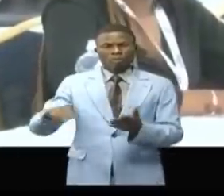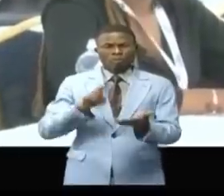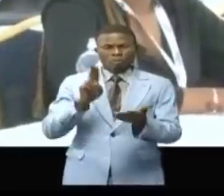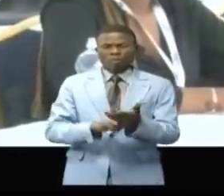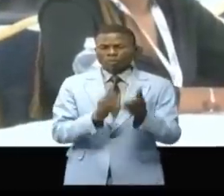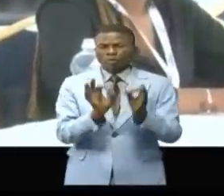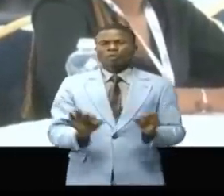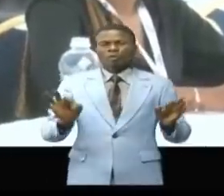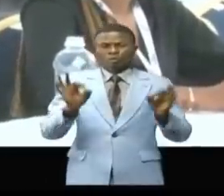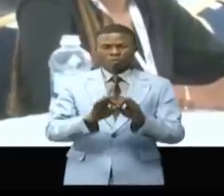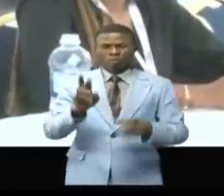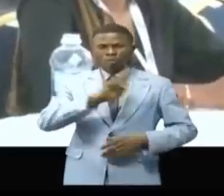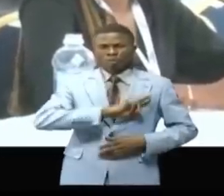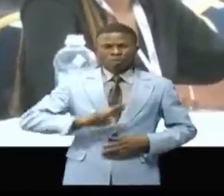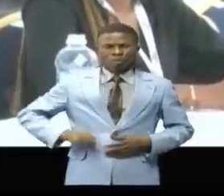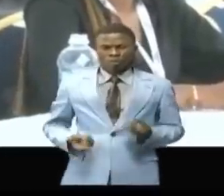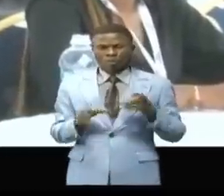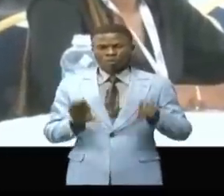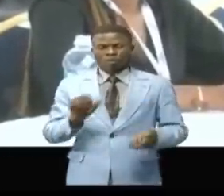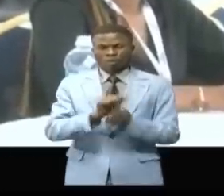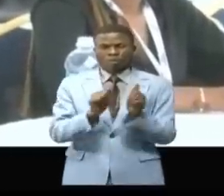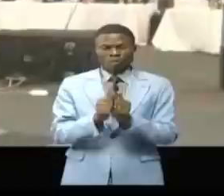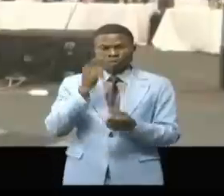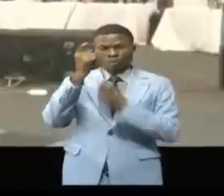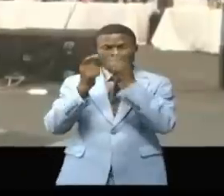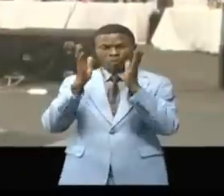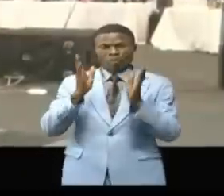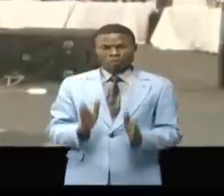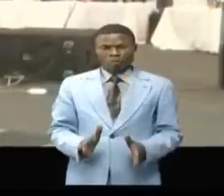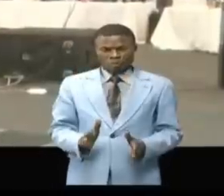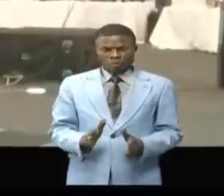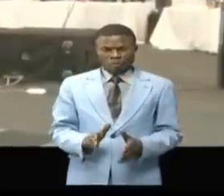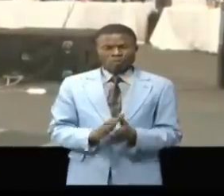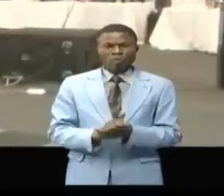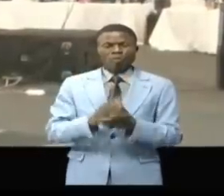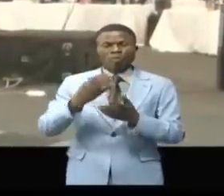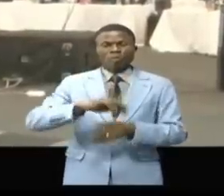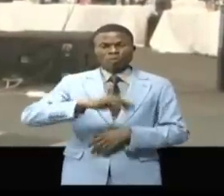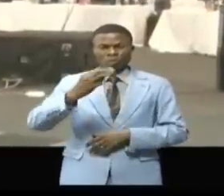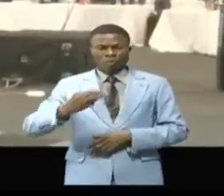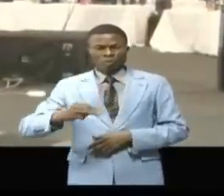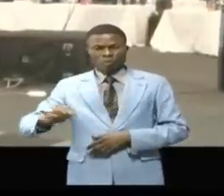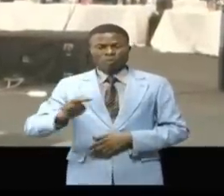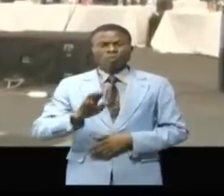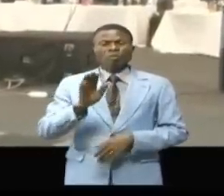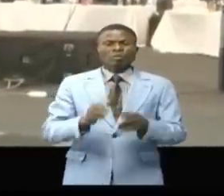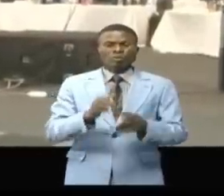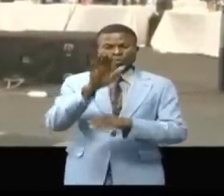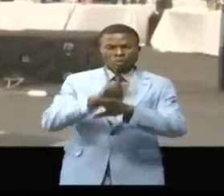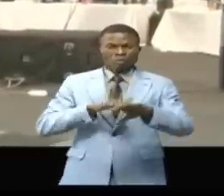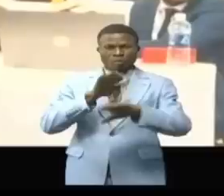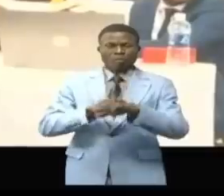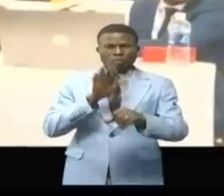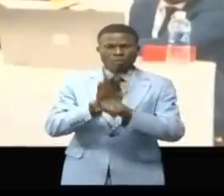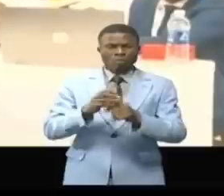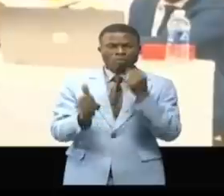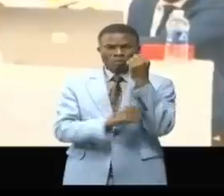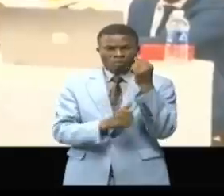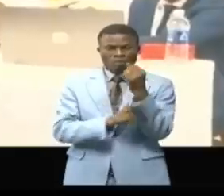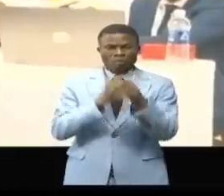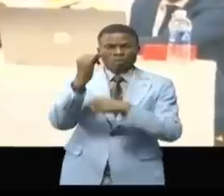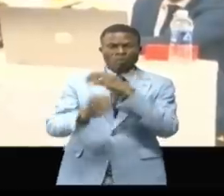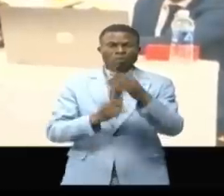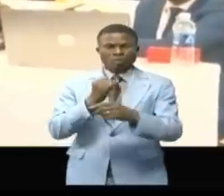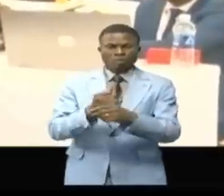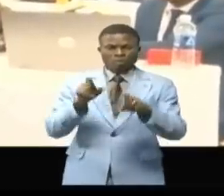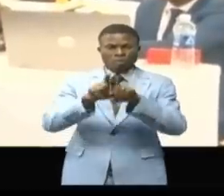significatif de la RDC dans le secteur touristique. Cette foire est devenue une vitrine. Elle attire différents visiteurs internationaux